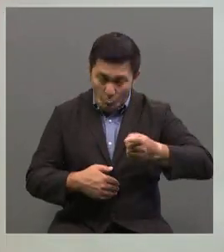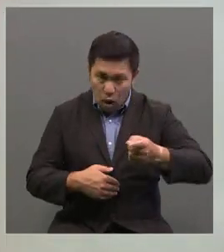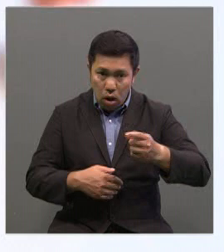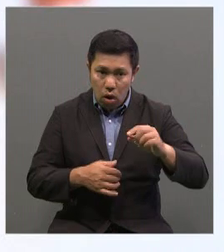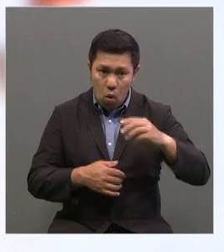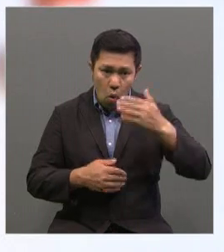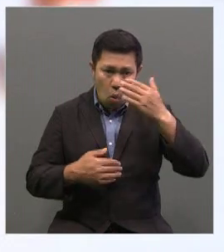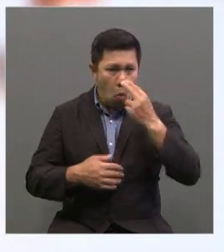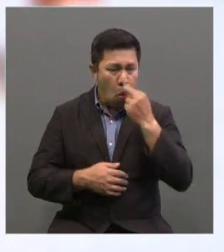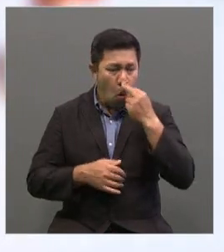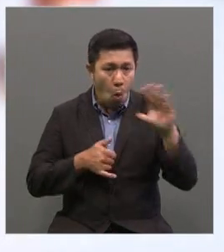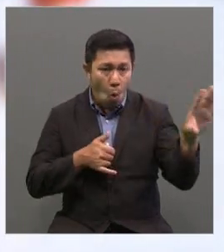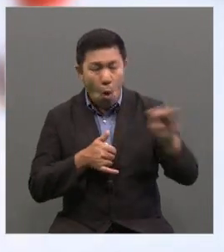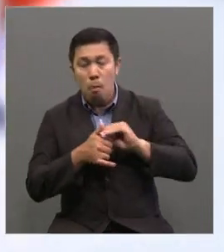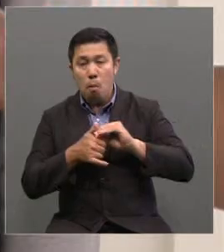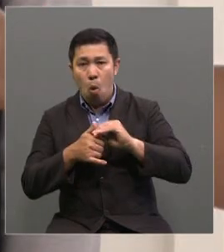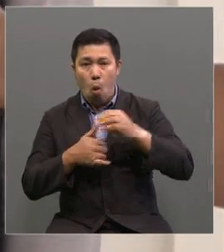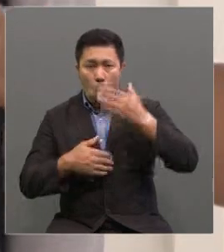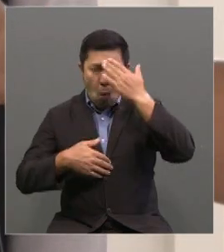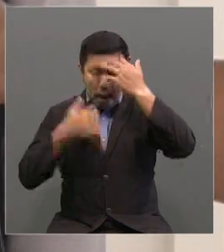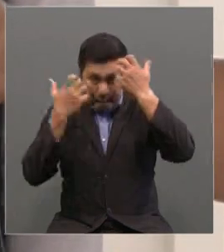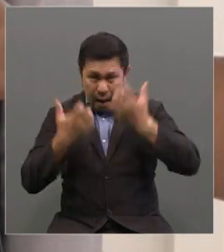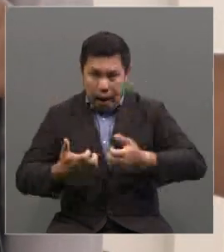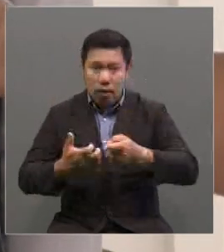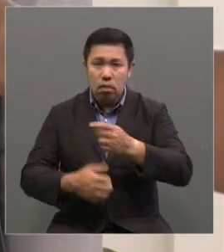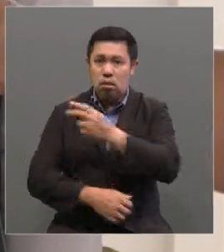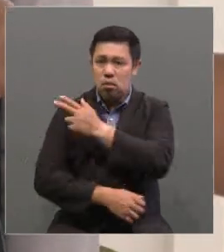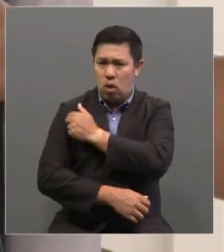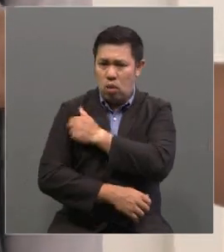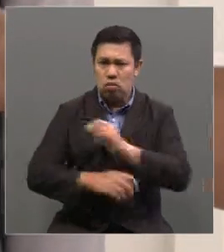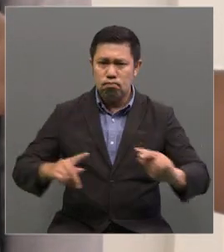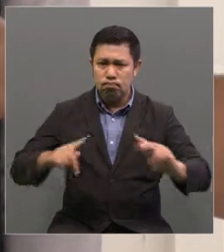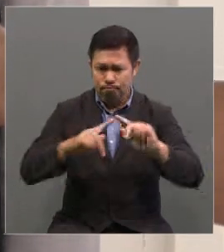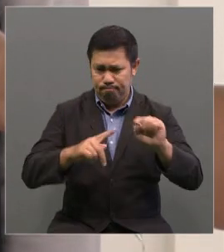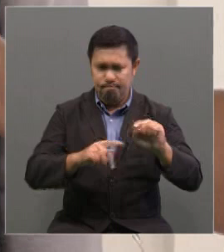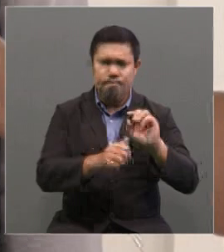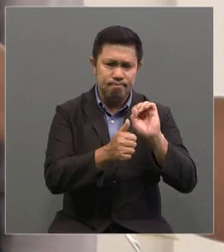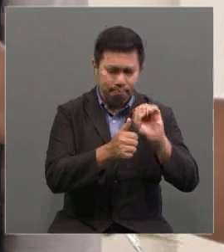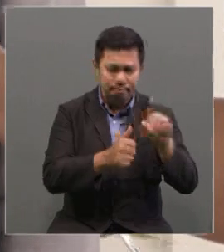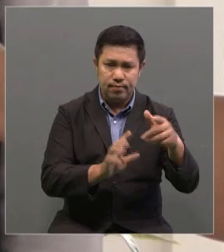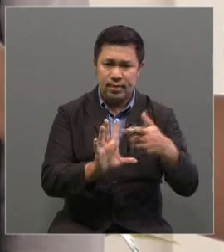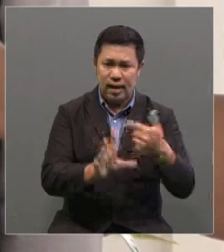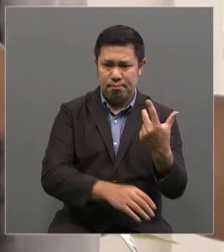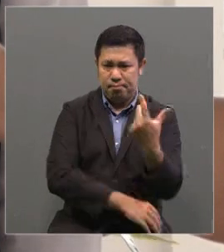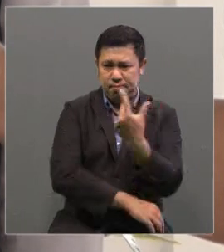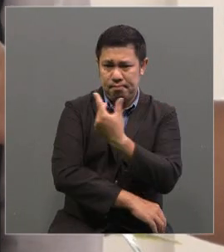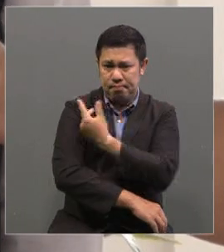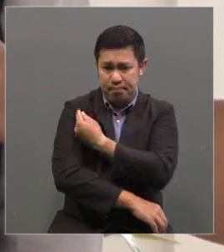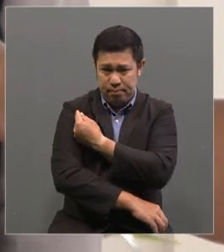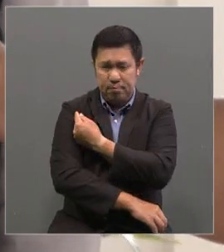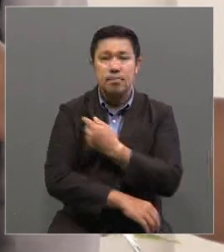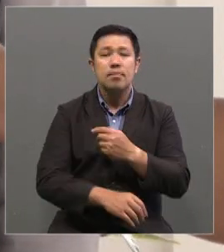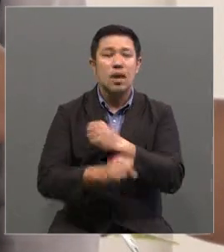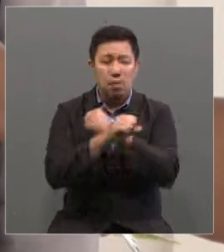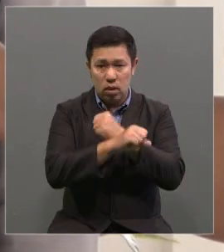ว่าเป็นแล้วเนี่ยมันจะอาการหนักกว่าคนทั่วไปเพราะฉะนั้นกระทรวงสาธารณสุขออกคำแนะนำนะครับขอให้เข้ารับวัคซีนไข้หวัดใหญ่สำหรับกลุ่ม